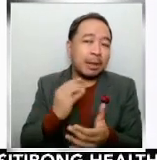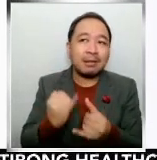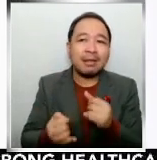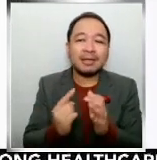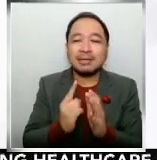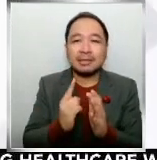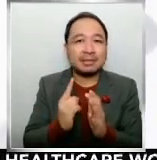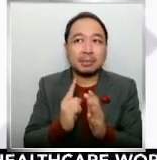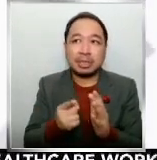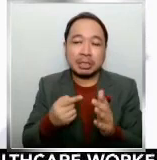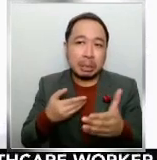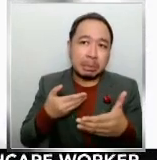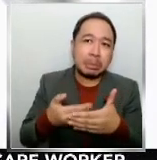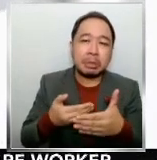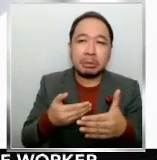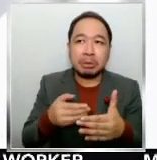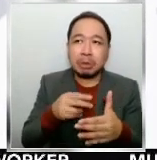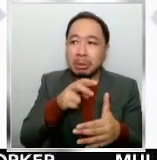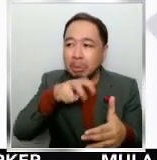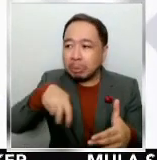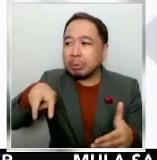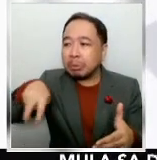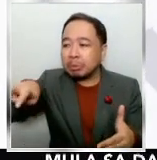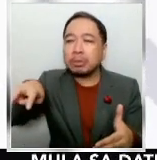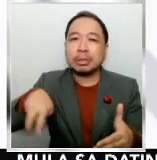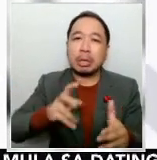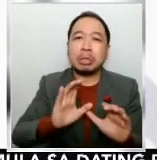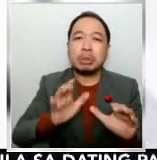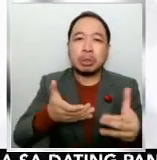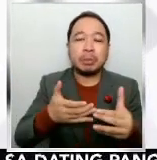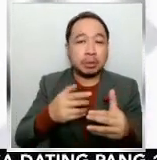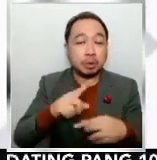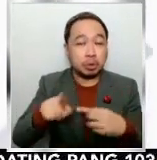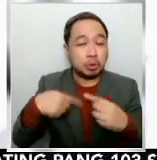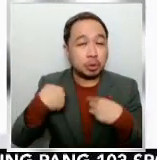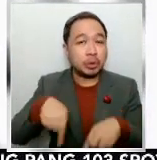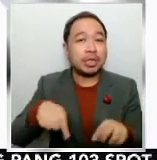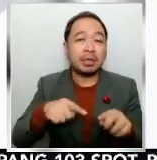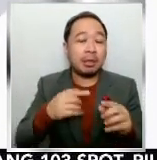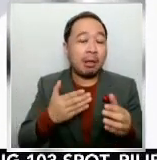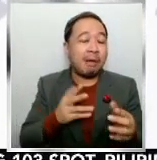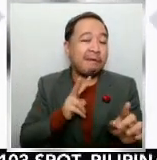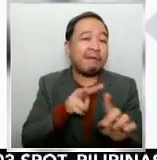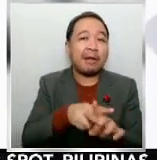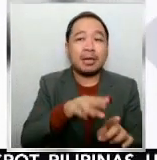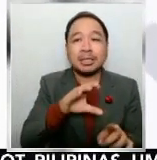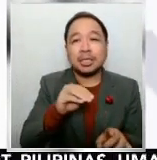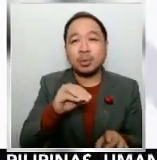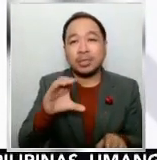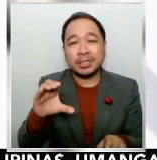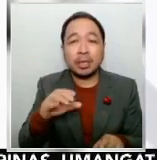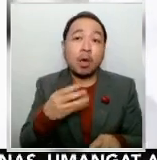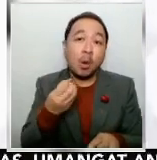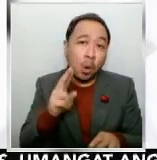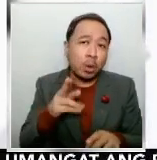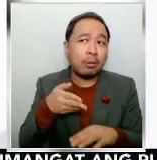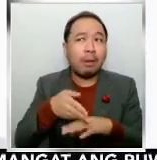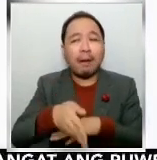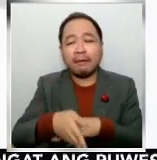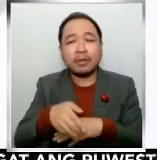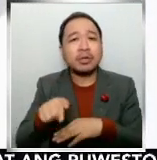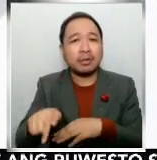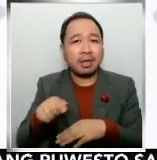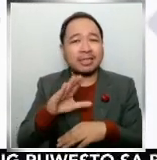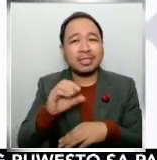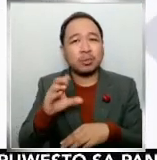or party hunting sa panahon ng filing ng certificate of candidacy o kahit na pagkalampas ng panahong ito. Ito